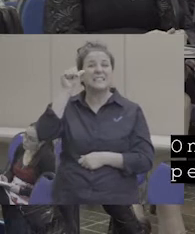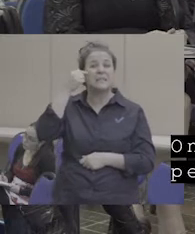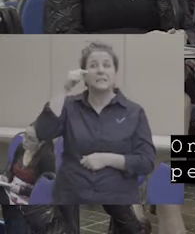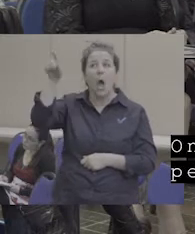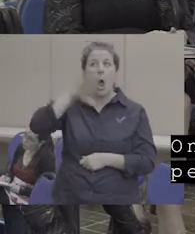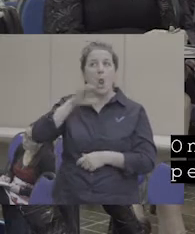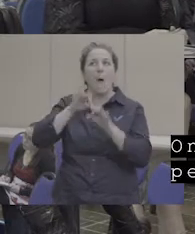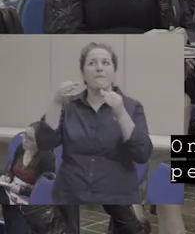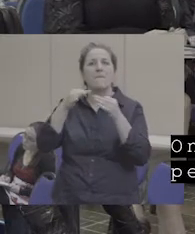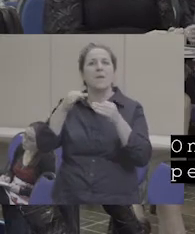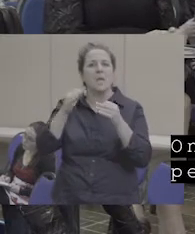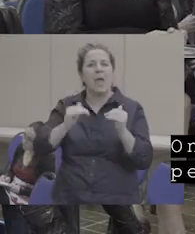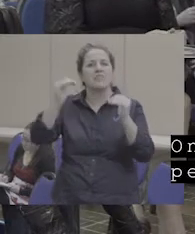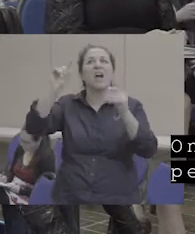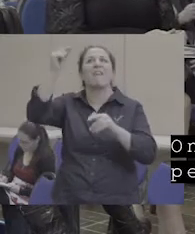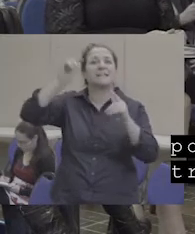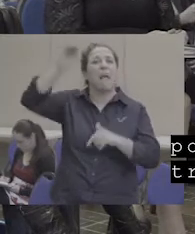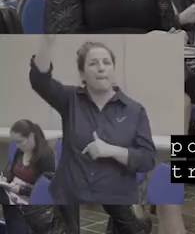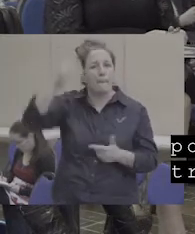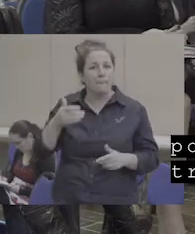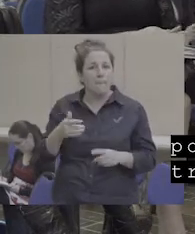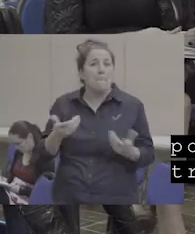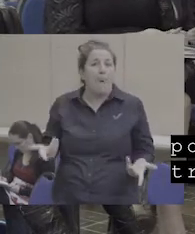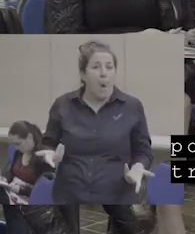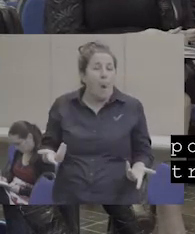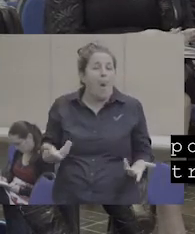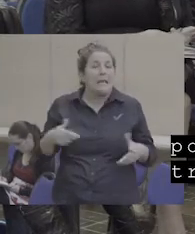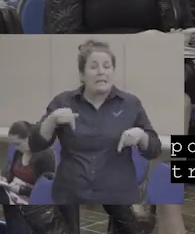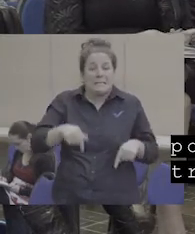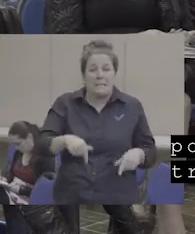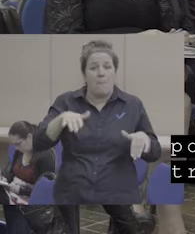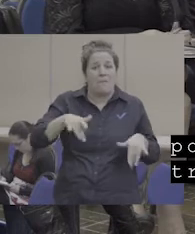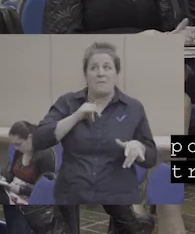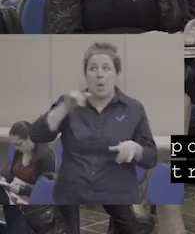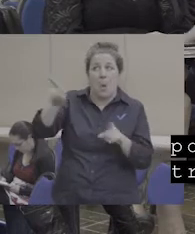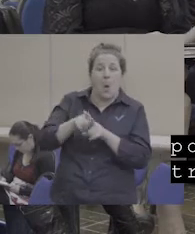On n'est peut-être pas rendu là, mais on peut peut-être pousser un peu plus en haut du 3e étage.